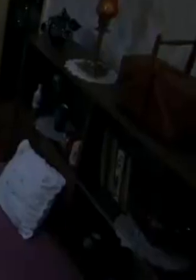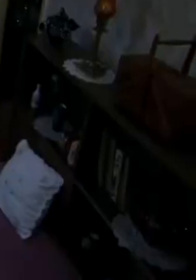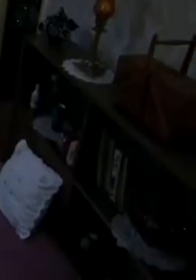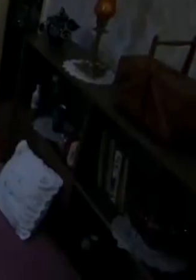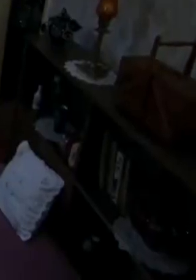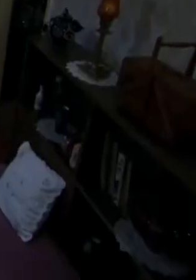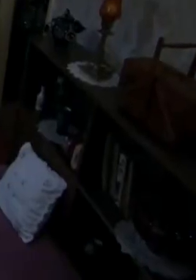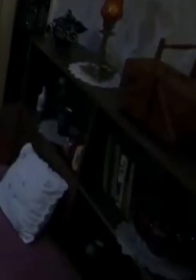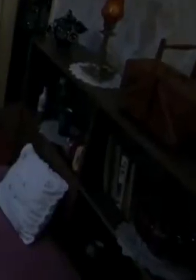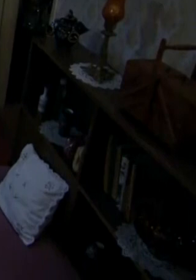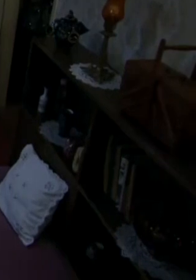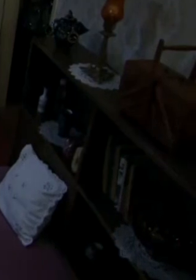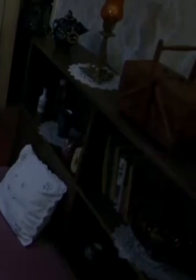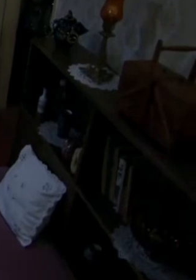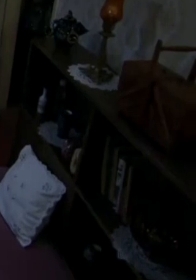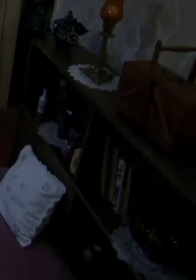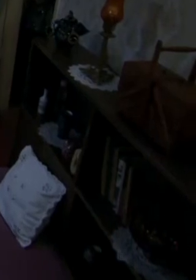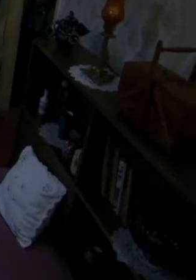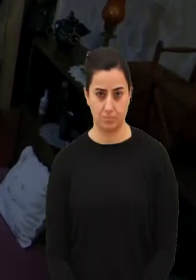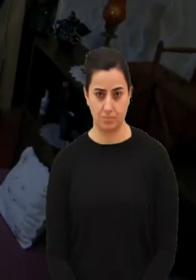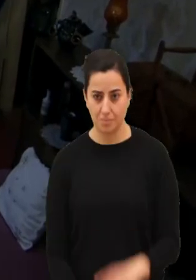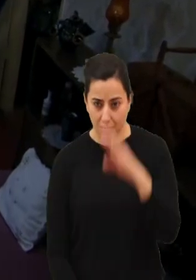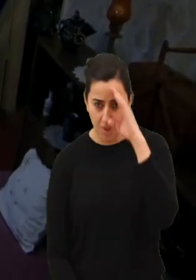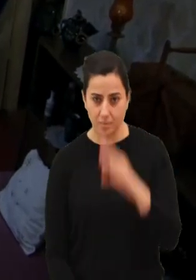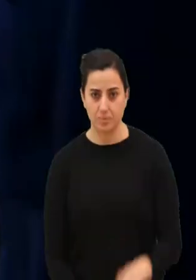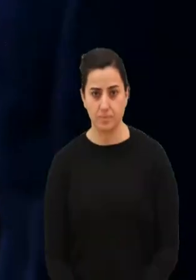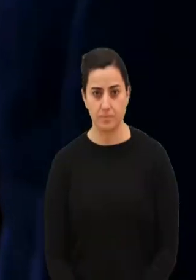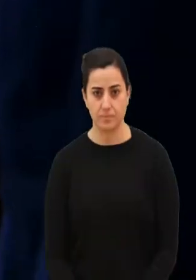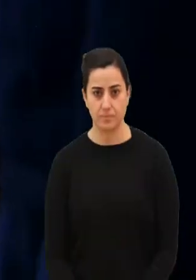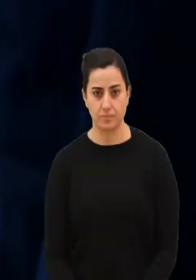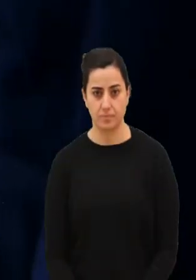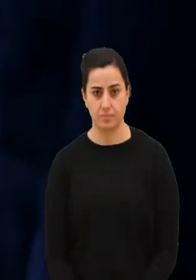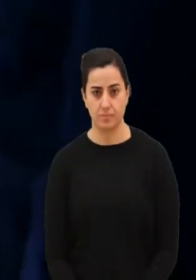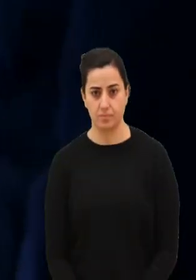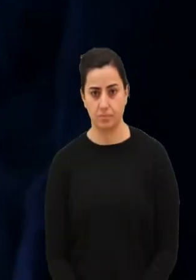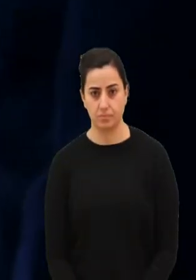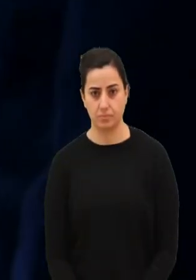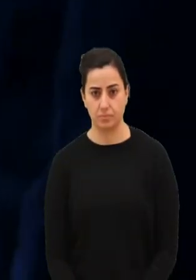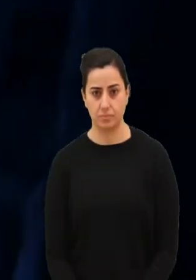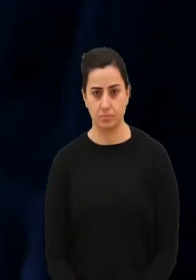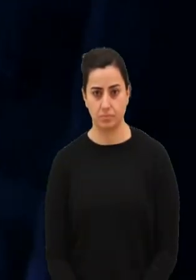İçeri girdi. Gülden hala oturuyor. Merhaba. Yüz vermeden baktı Ahmet'e.